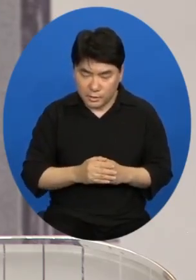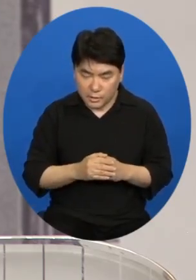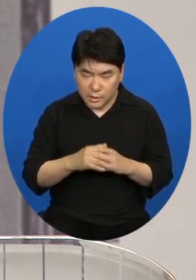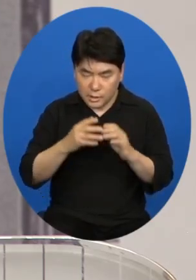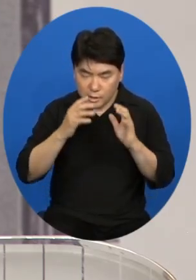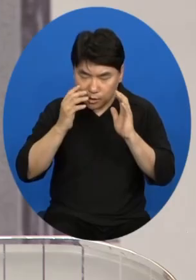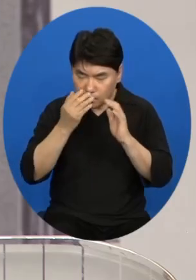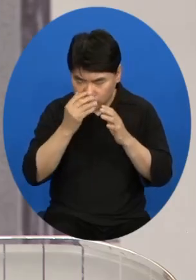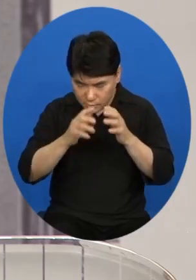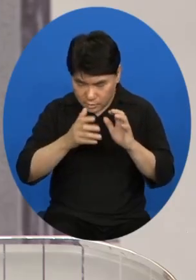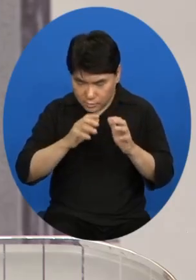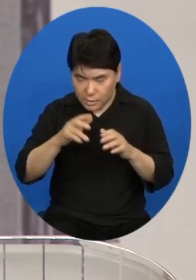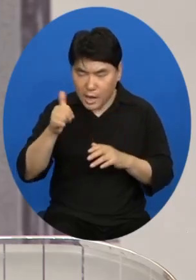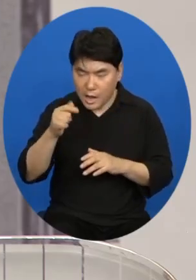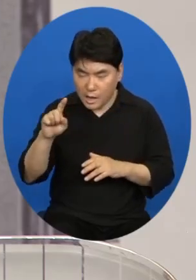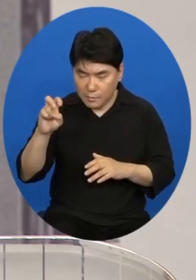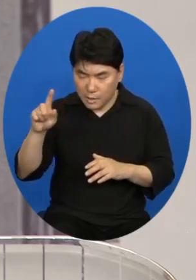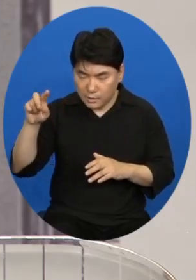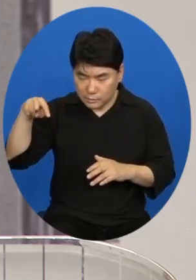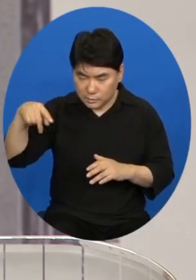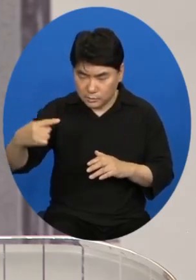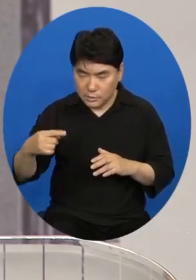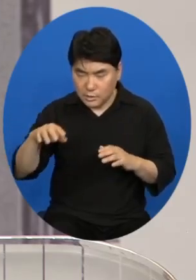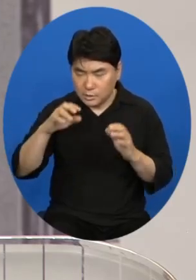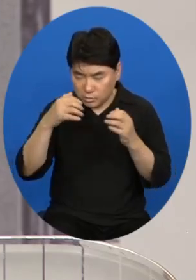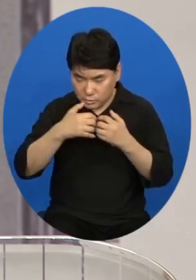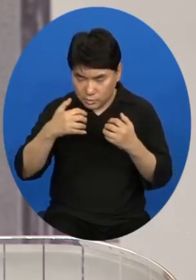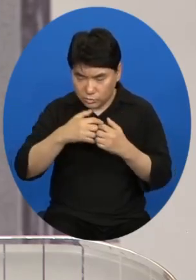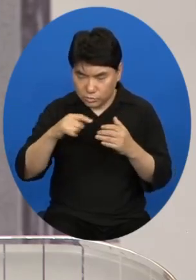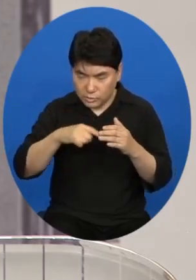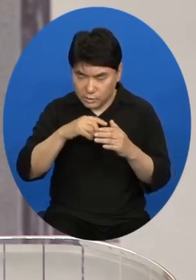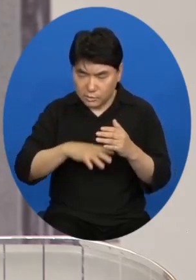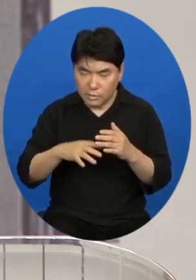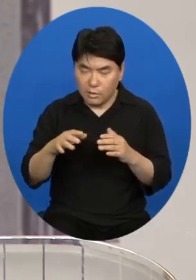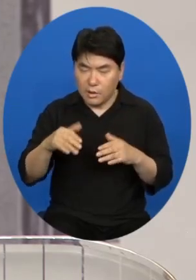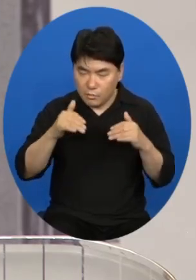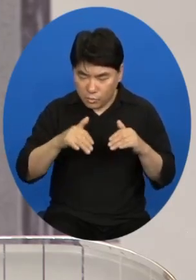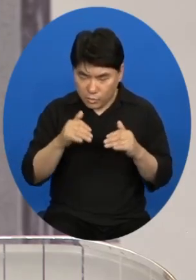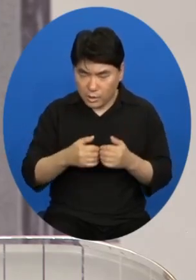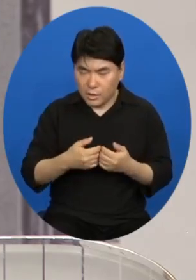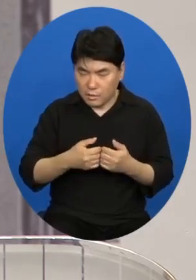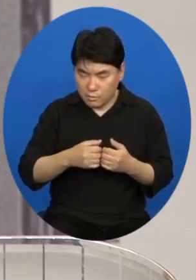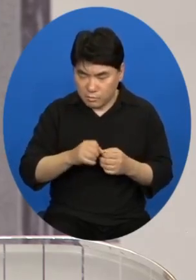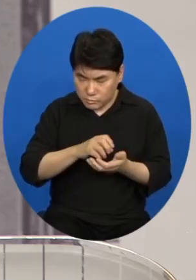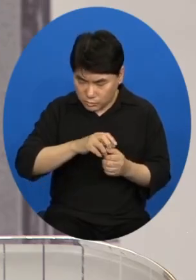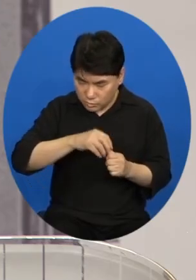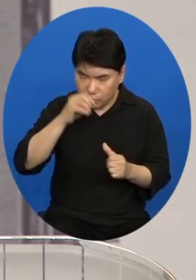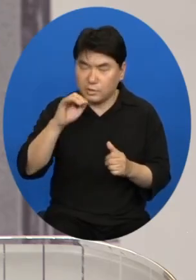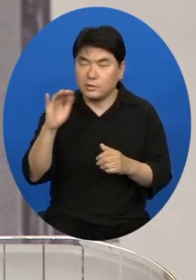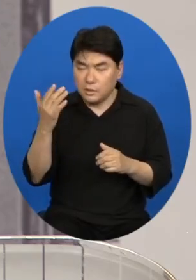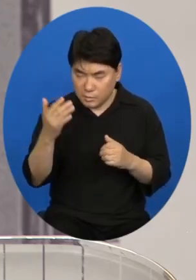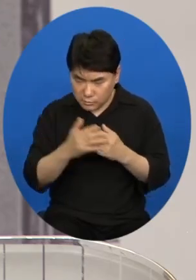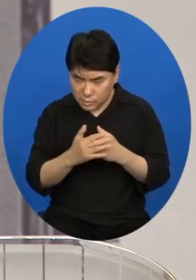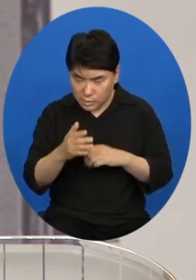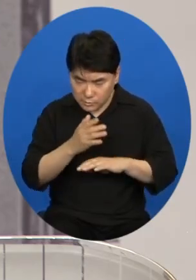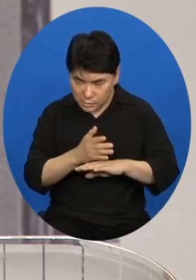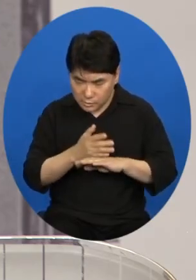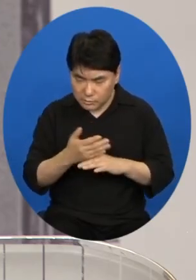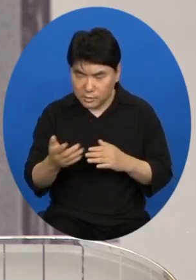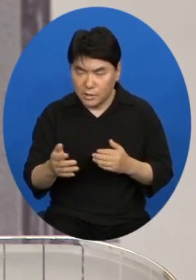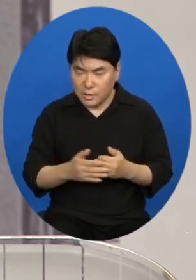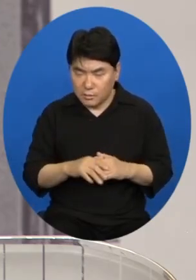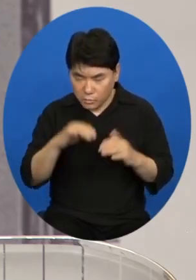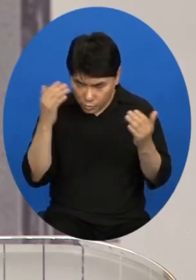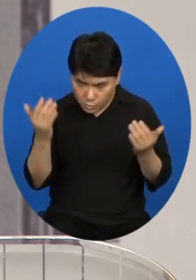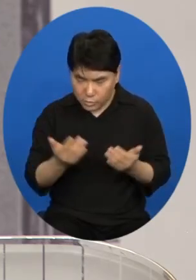이스라엘과 하마스 전쟁을 위해서 기도했는데 인질이 석방되게 하심을 감사하며 하나님 다 나머지의 인재들도 다 석방되어지는